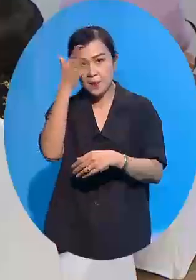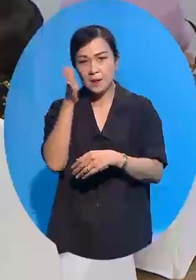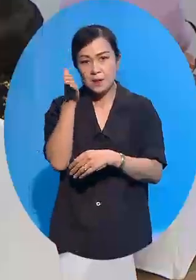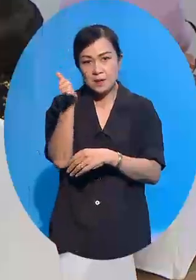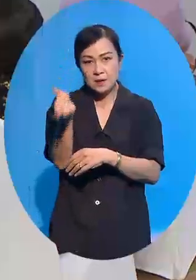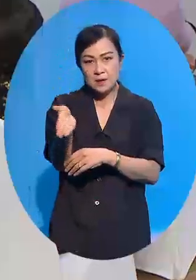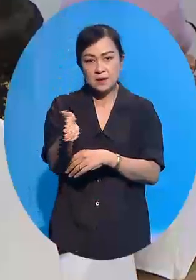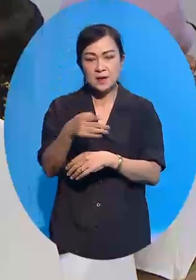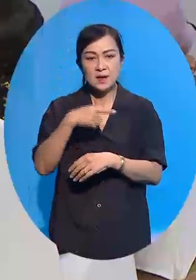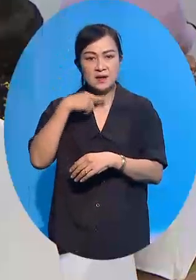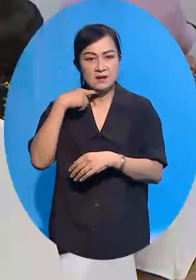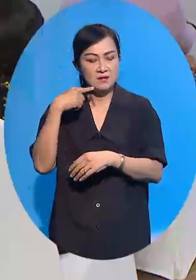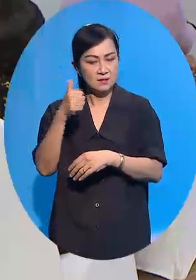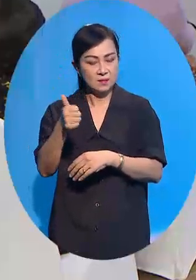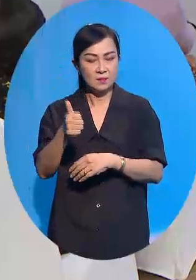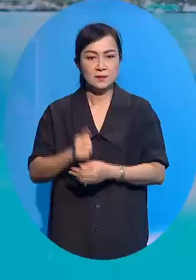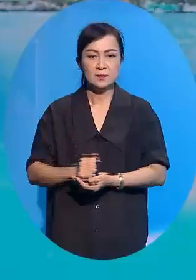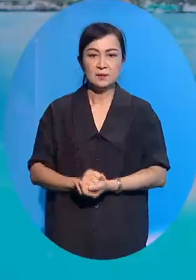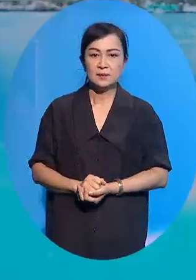hướng đến tương lai đầy hứa hẹn.